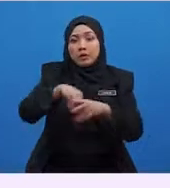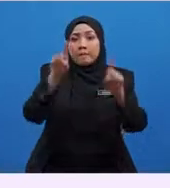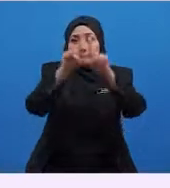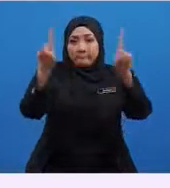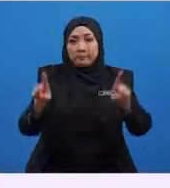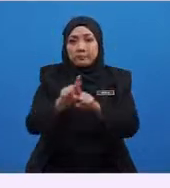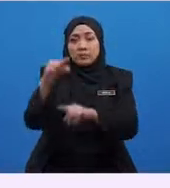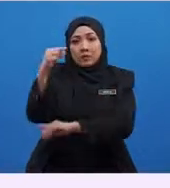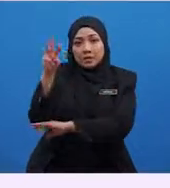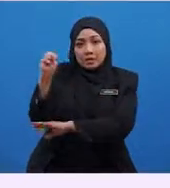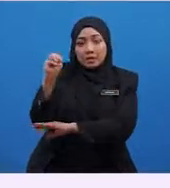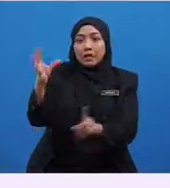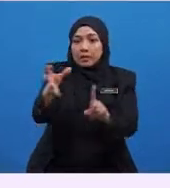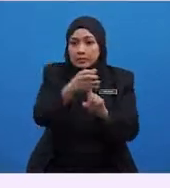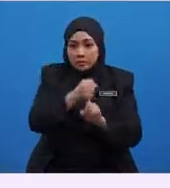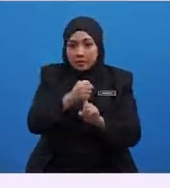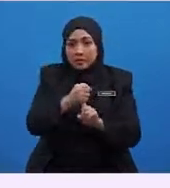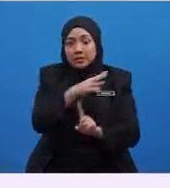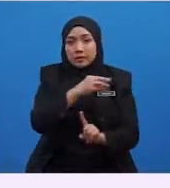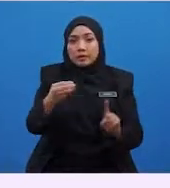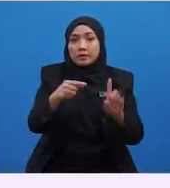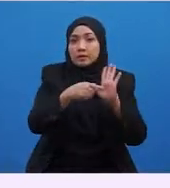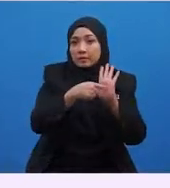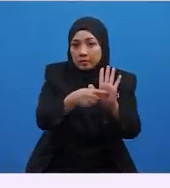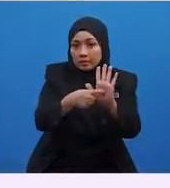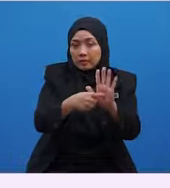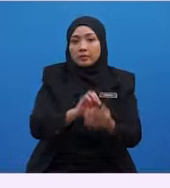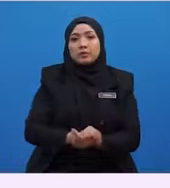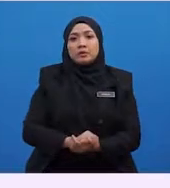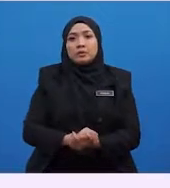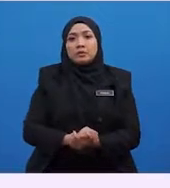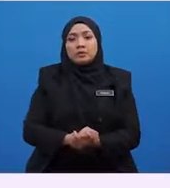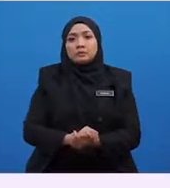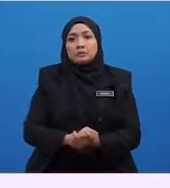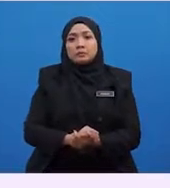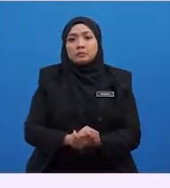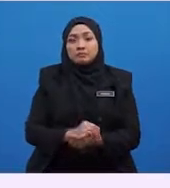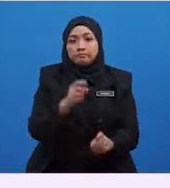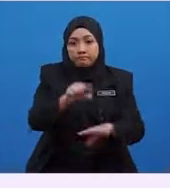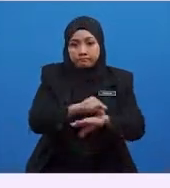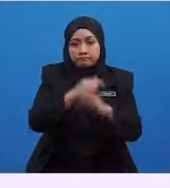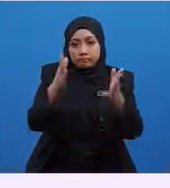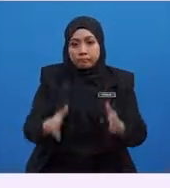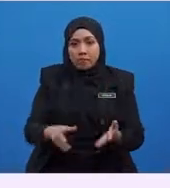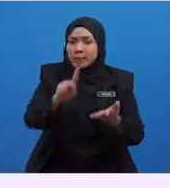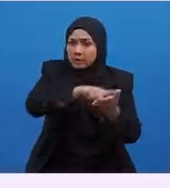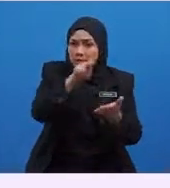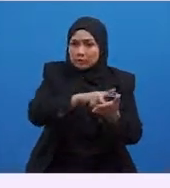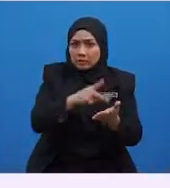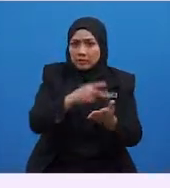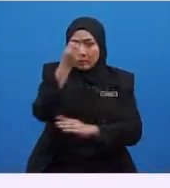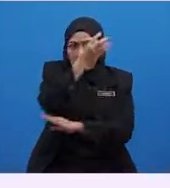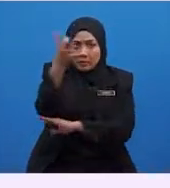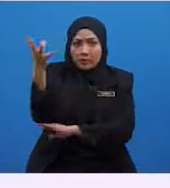Meet dapat dicapai dan dipaparkan. Kemudian, pengguna mengemaskini maklumat